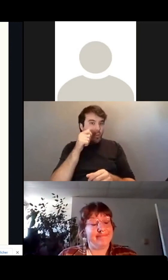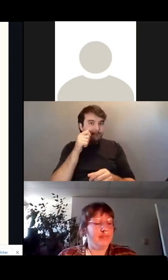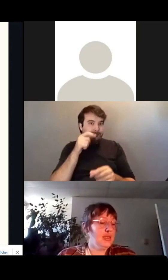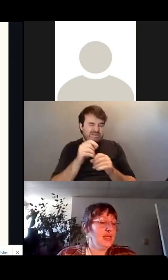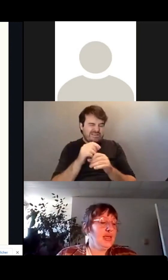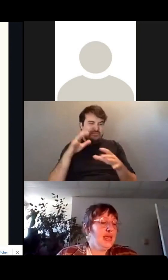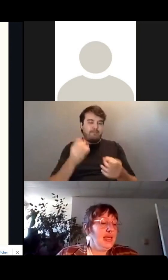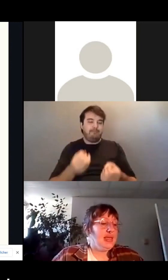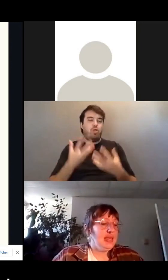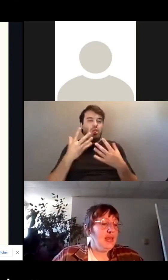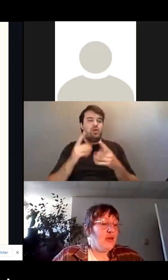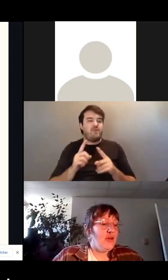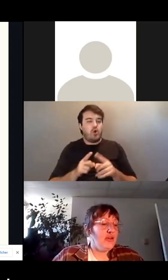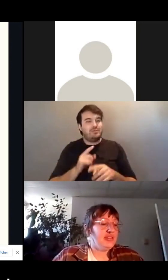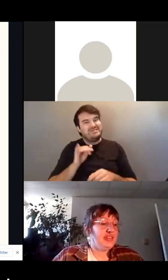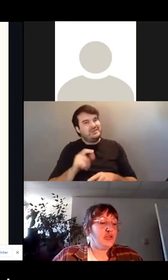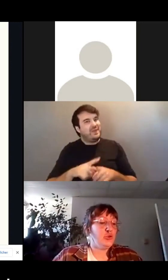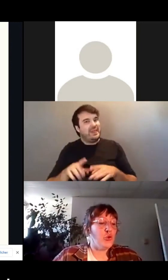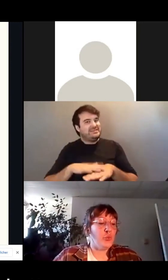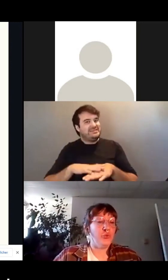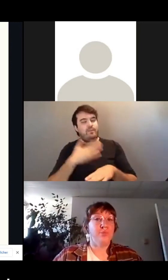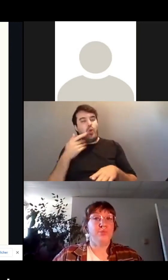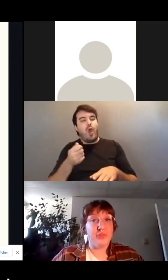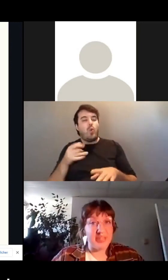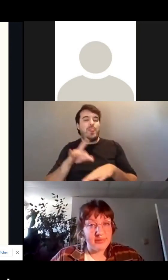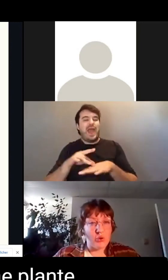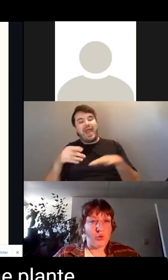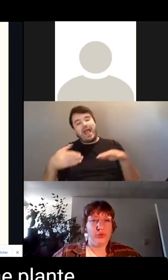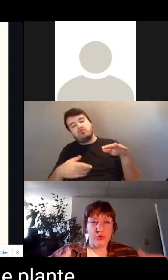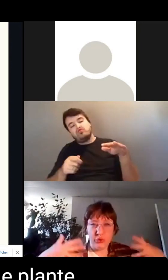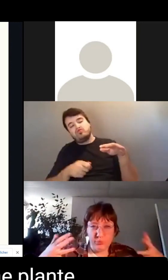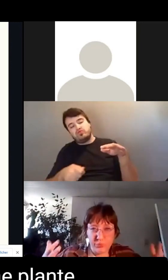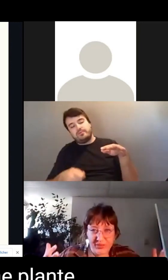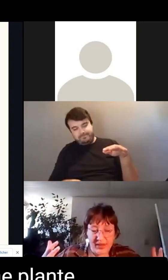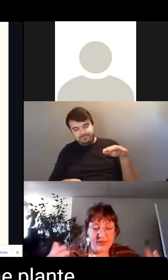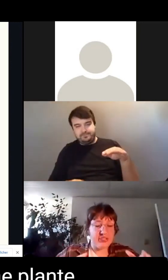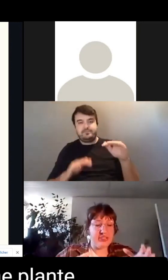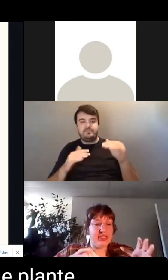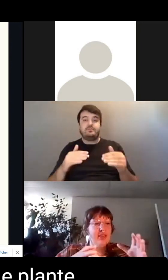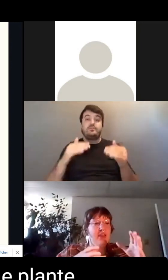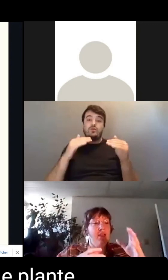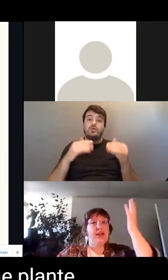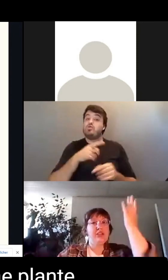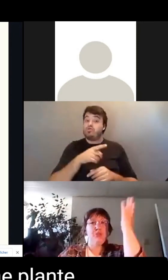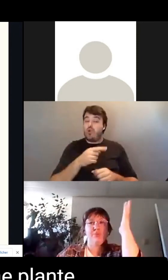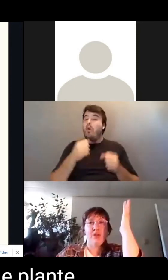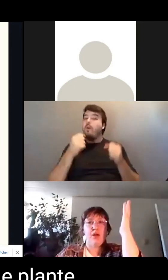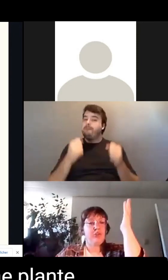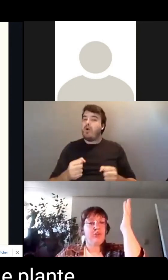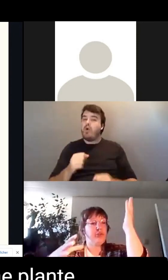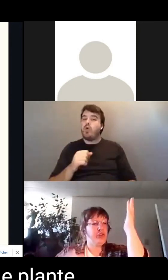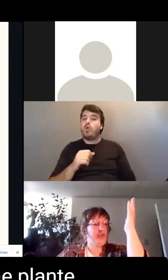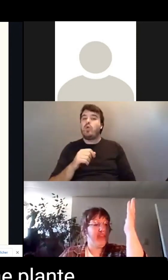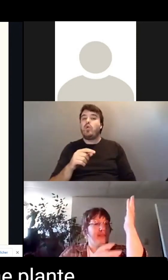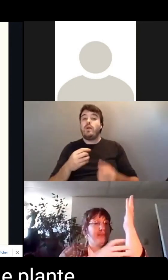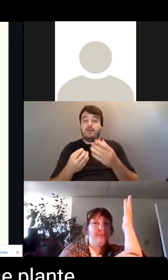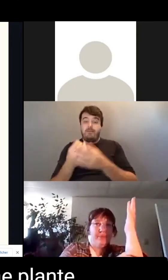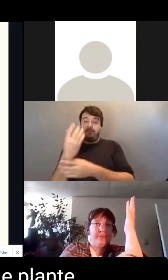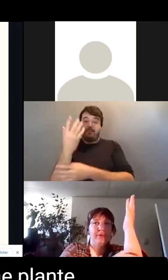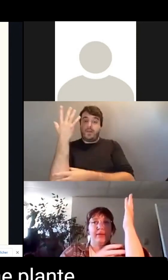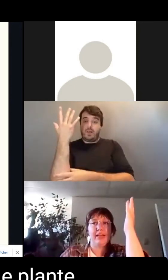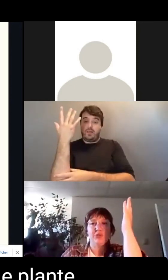éviter. Et c'est quelque chose qu'on peut buter. Donc, le butage, c'est quand j'ai une plante, puis là, je